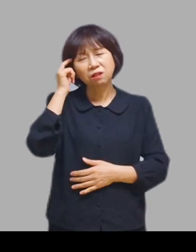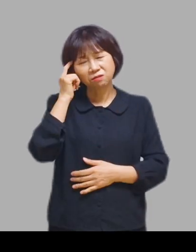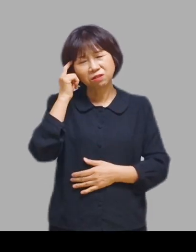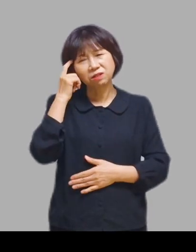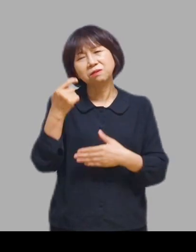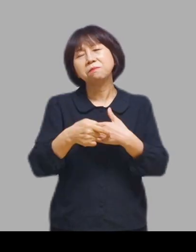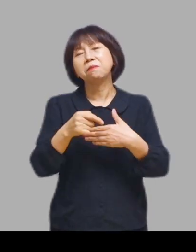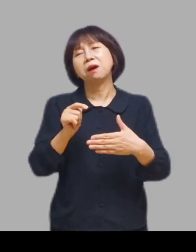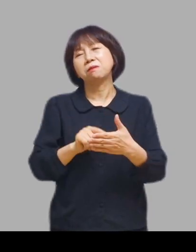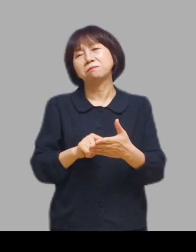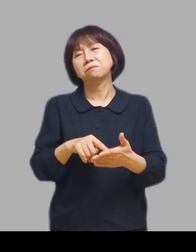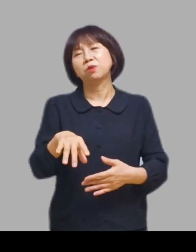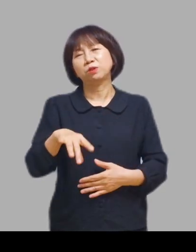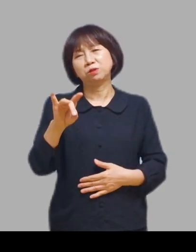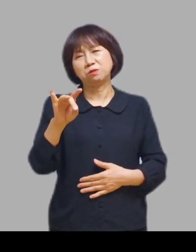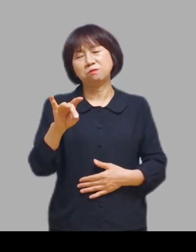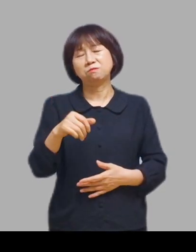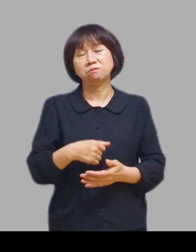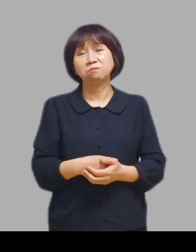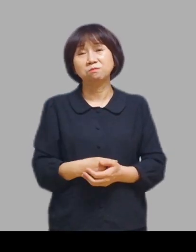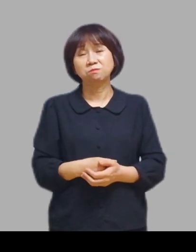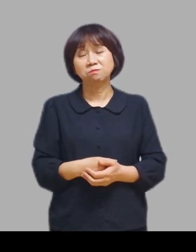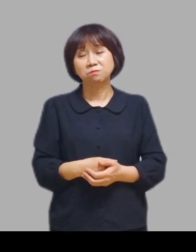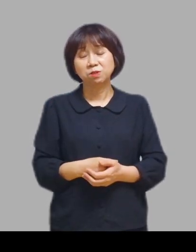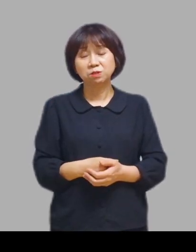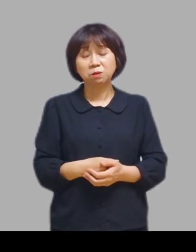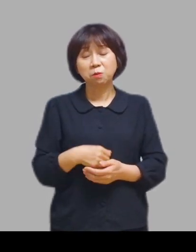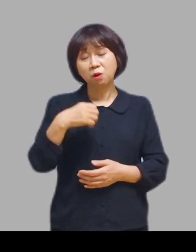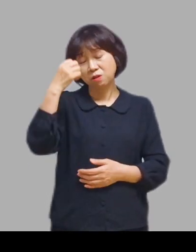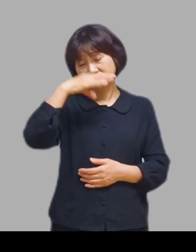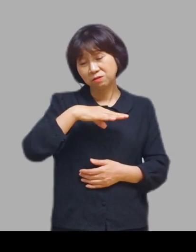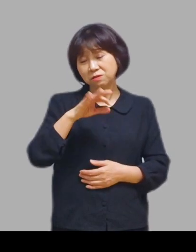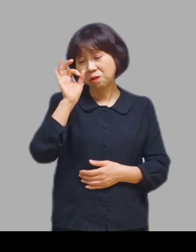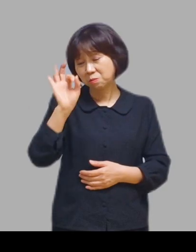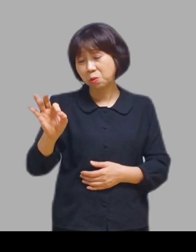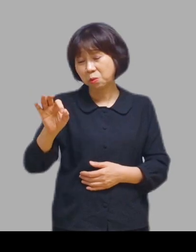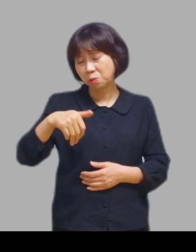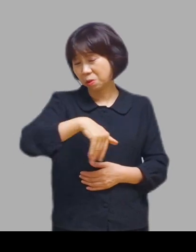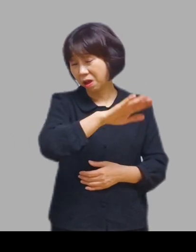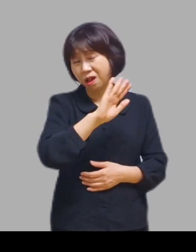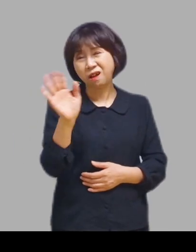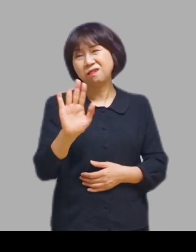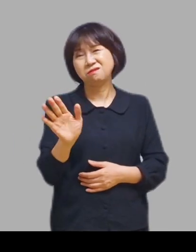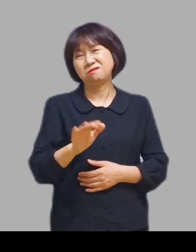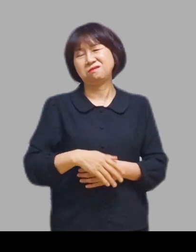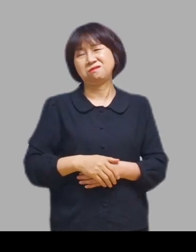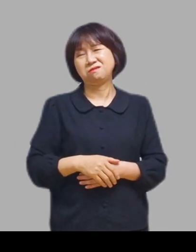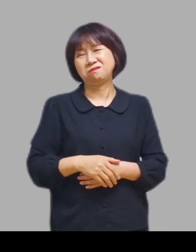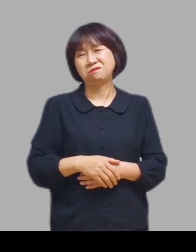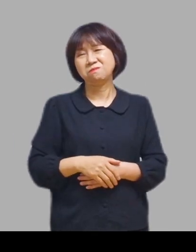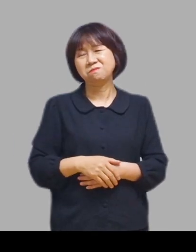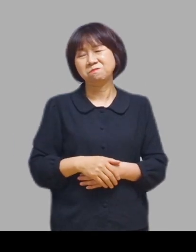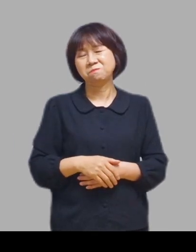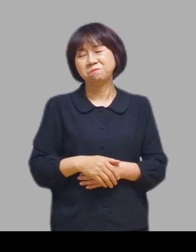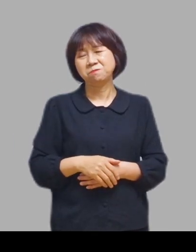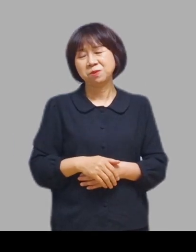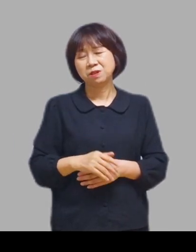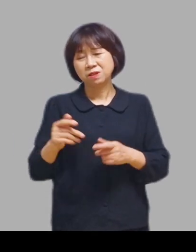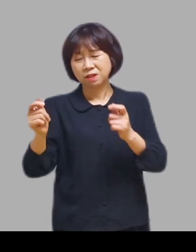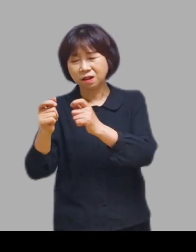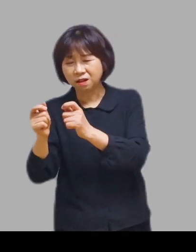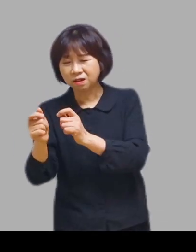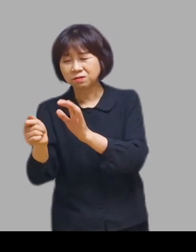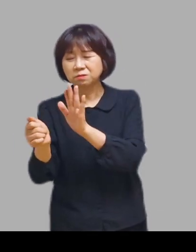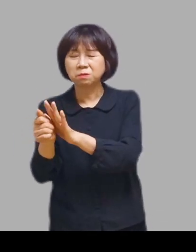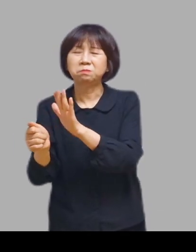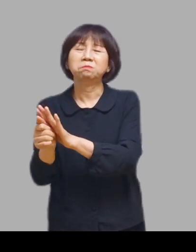여기는 사람입니다. 보는 데서 끝나지 않고 그 마음이 움직이는 사람입니다. 판단보다 긍휼이